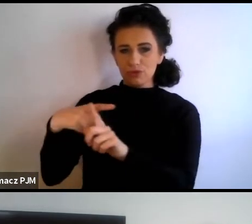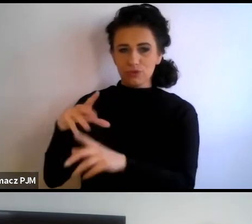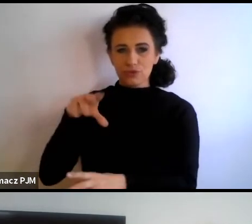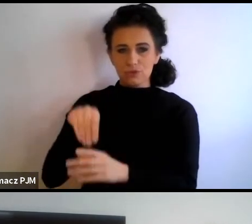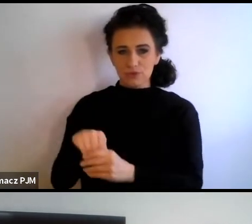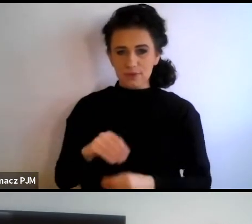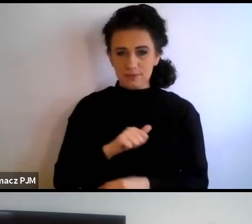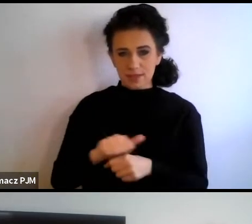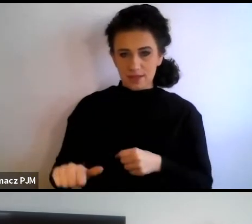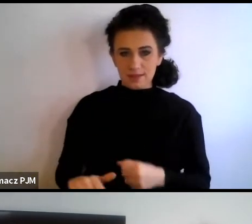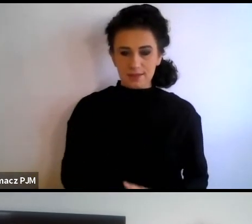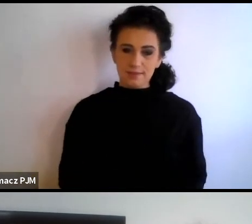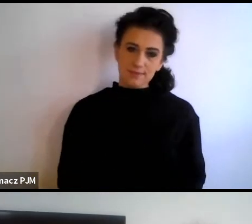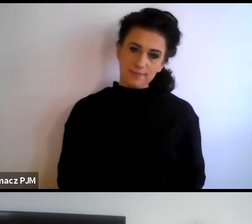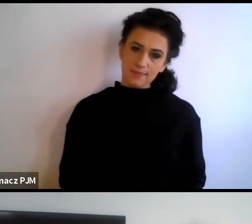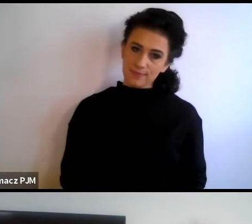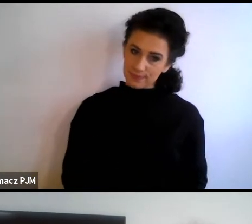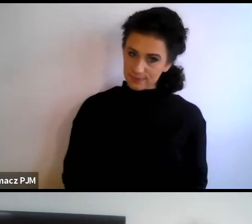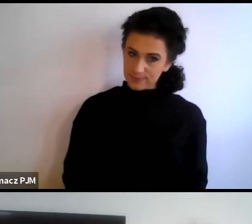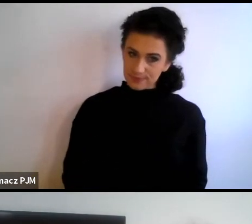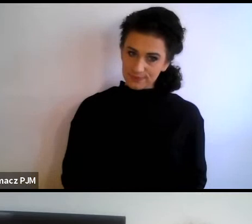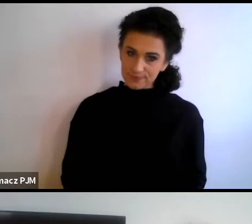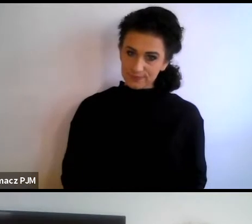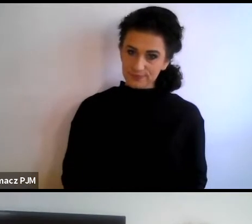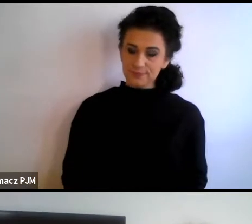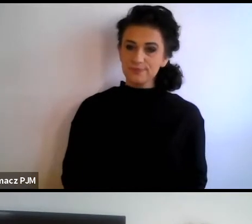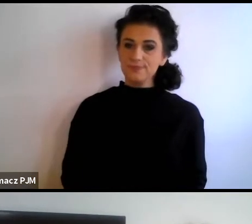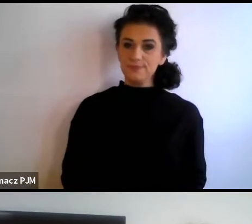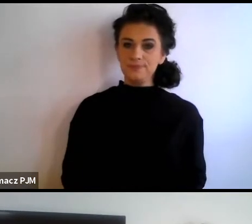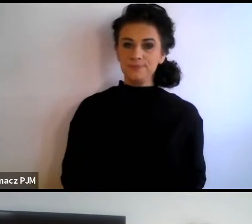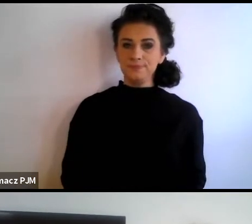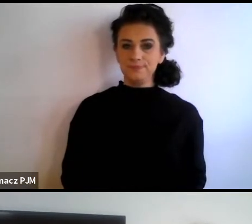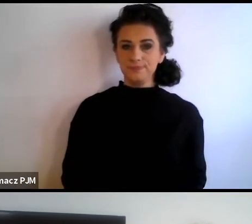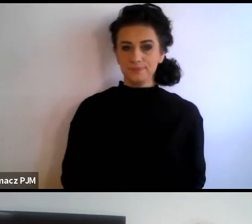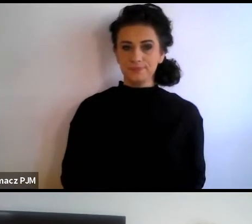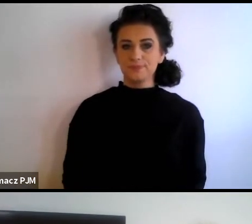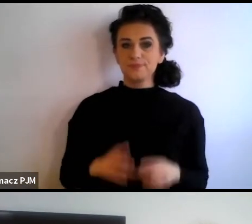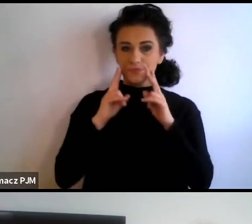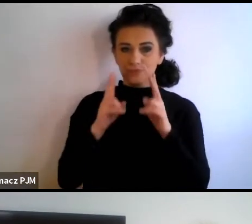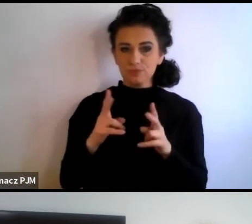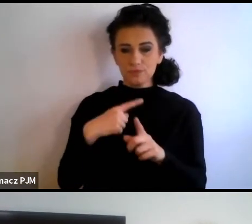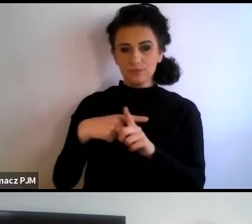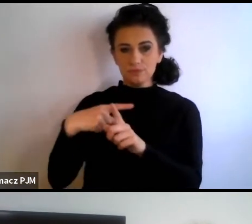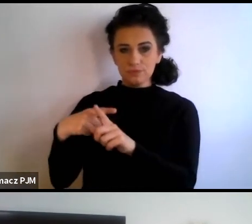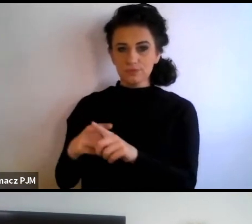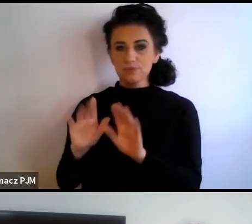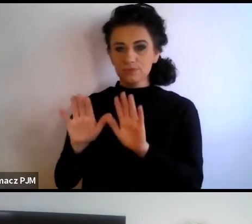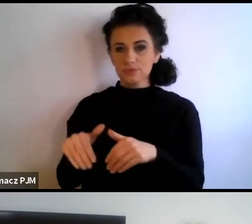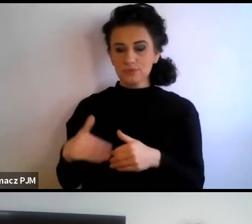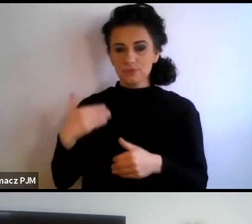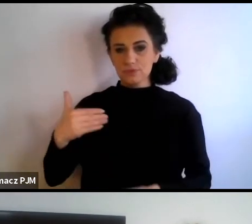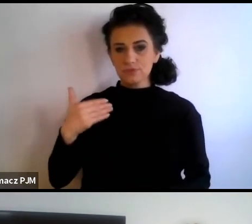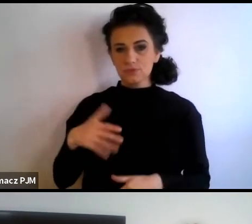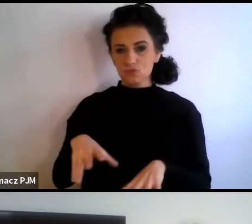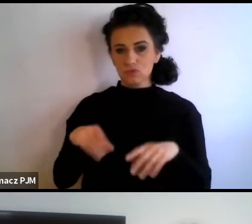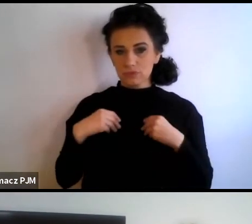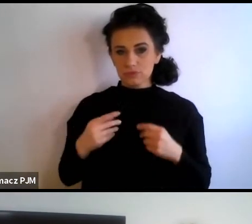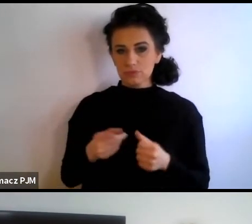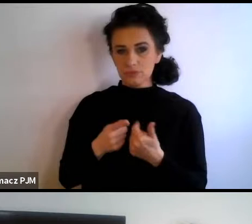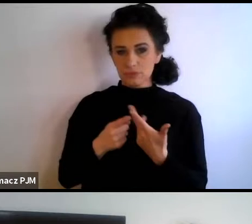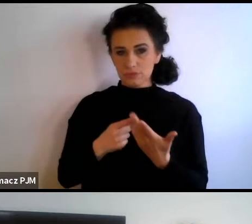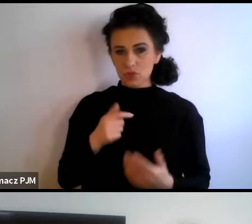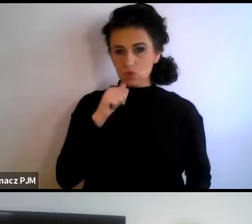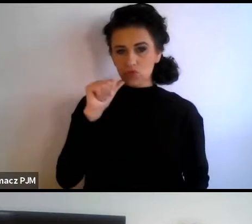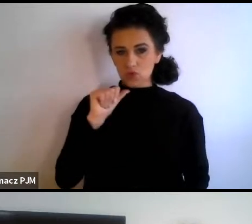I jakie konkretnie plusy mogą z nami zostać na uczelni? To, o czym mówimy od wczoraj, że